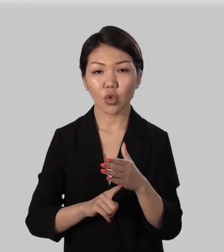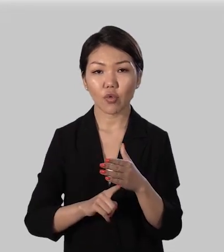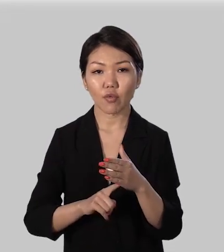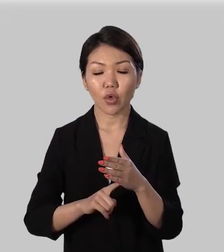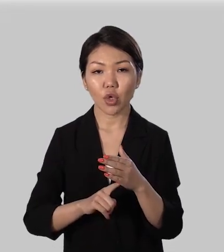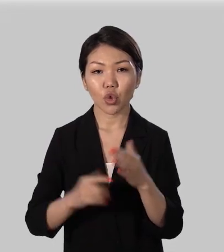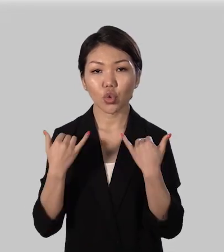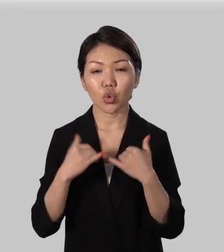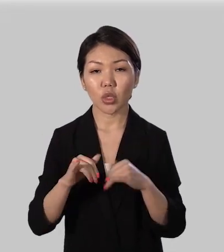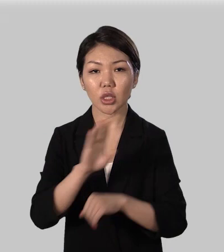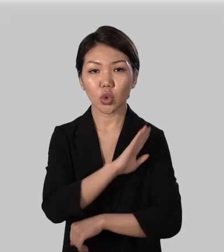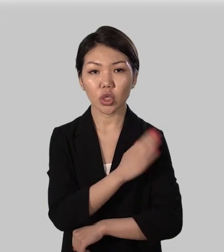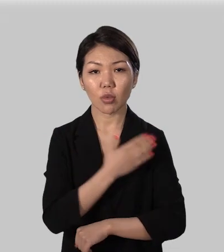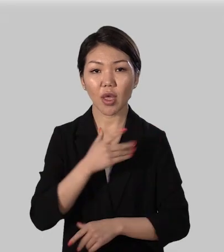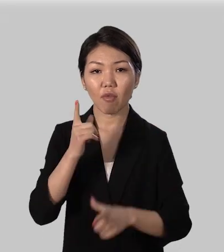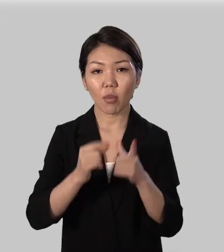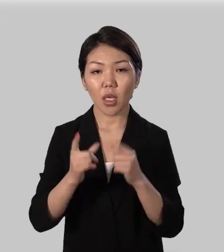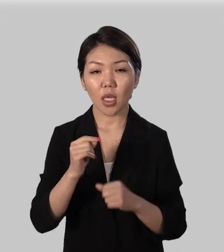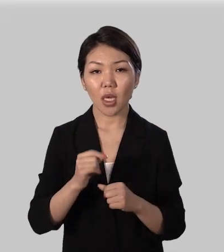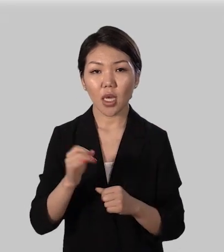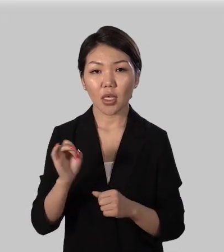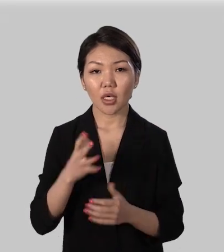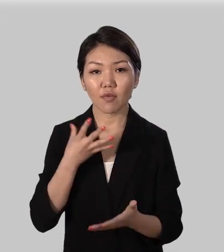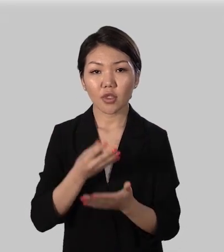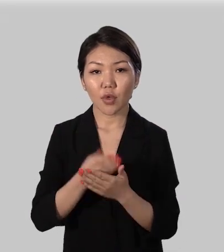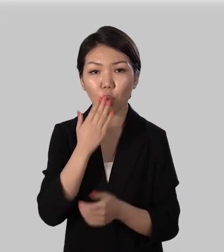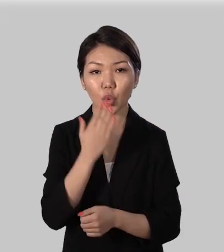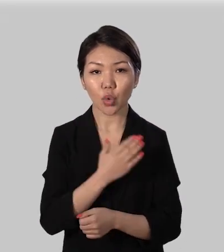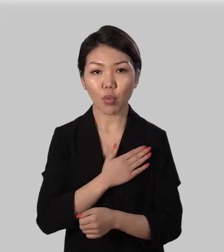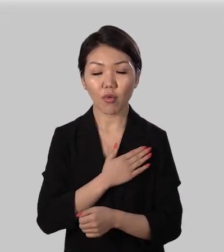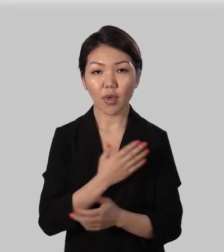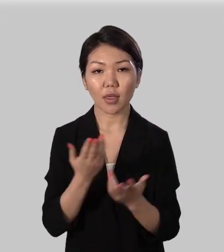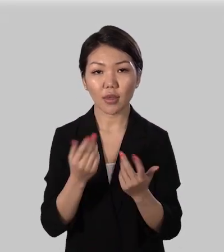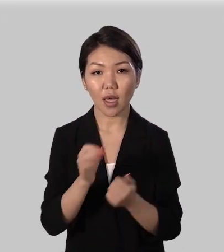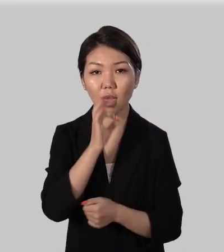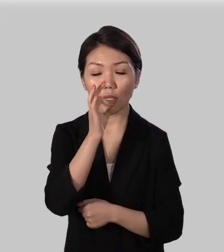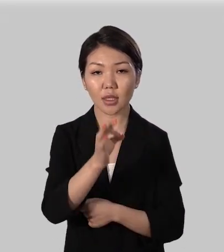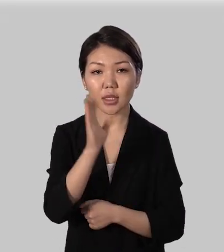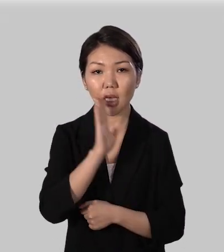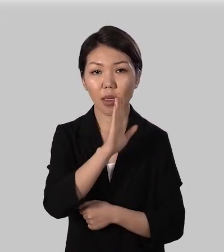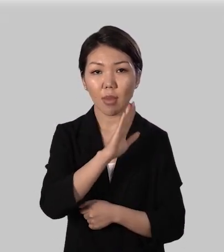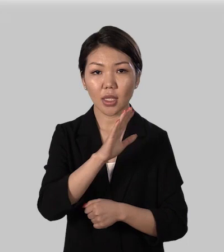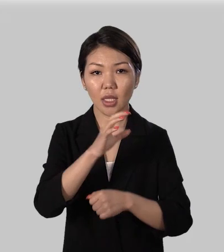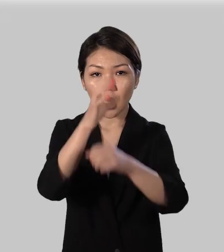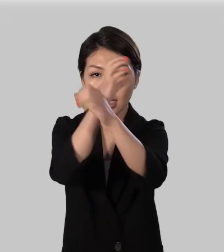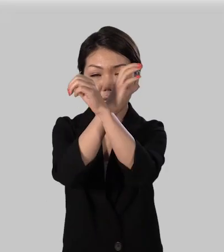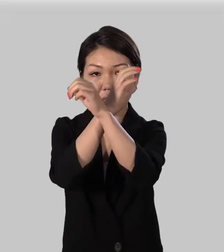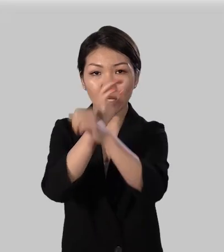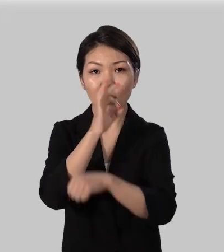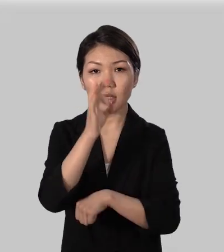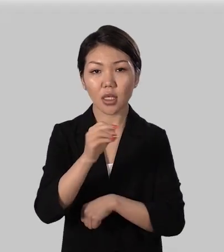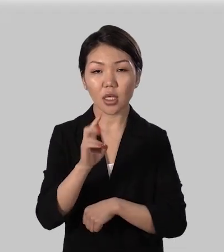свою любовь любовь матери до сказала мать оленях и ко лбу не эти слова